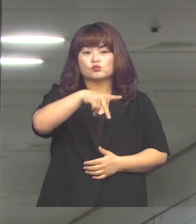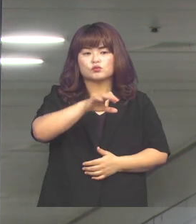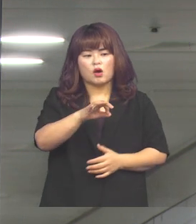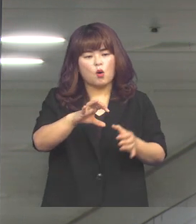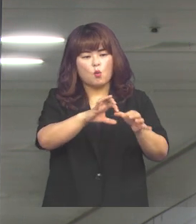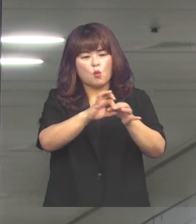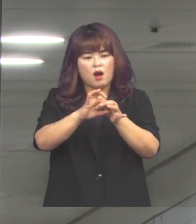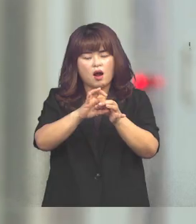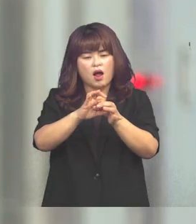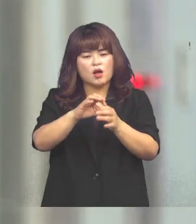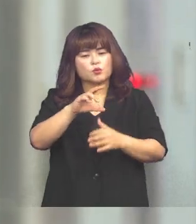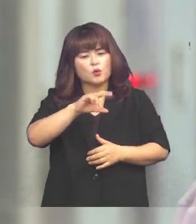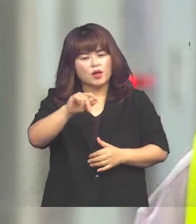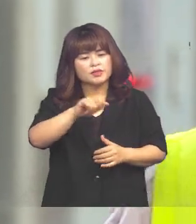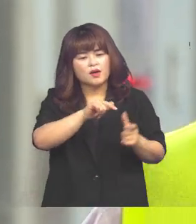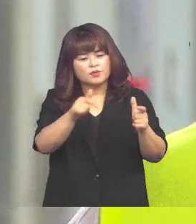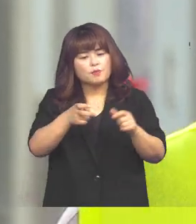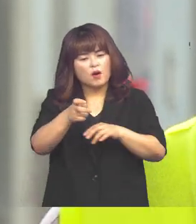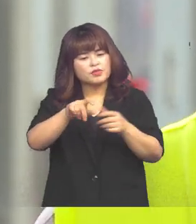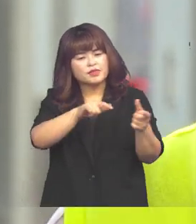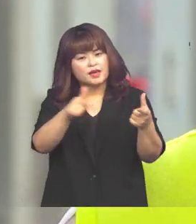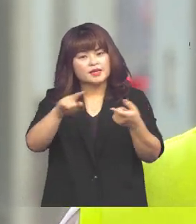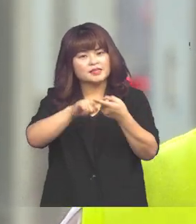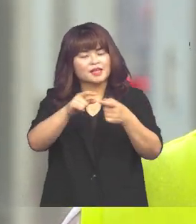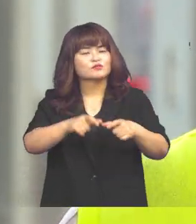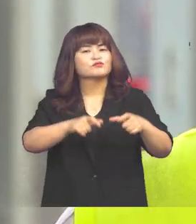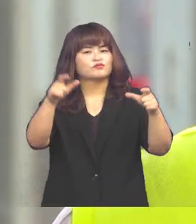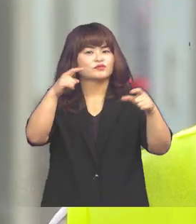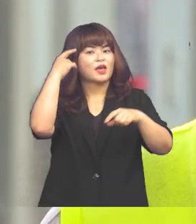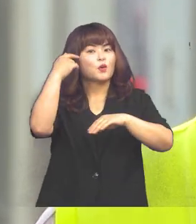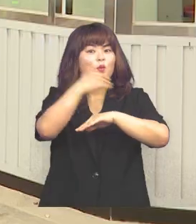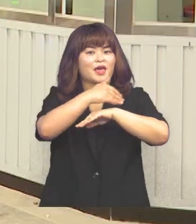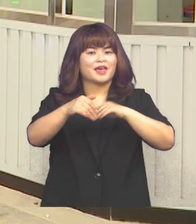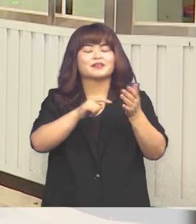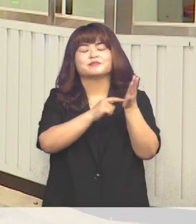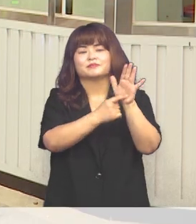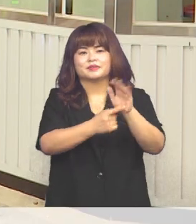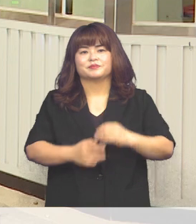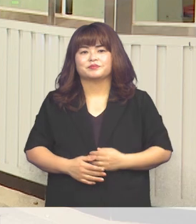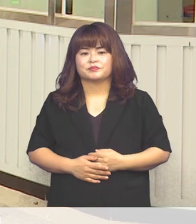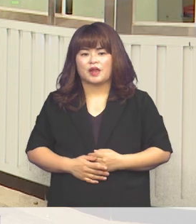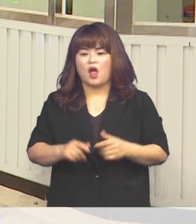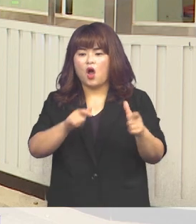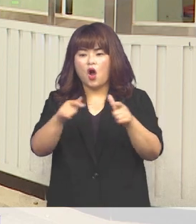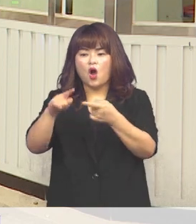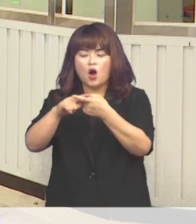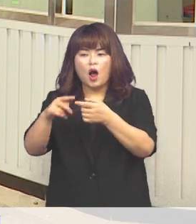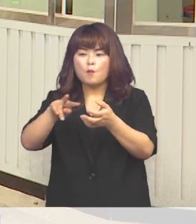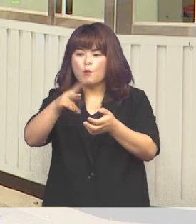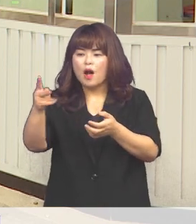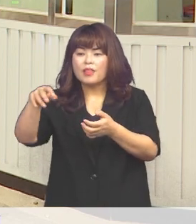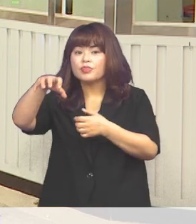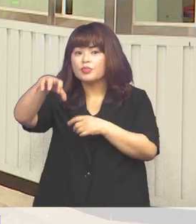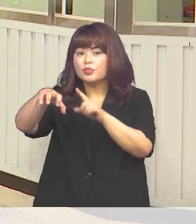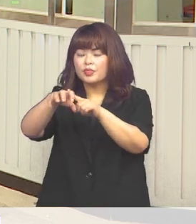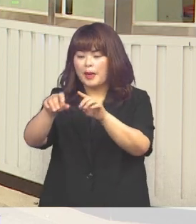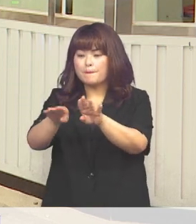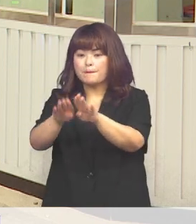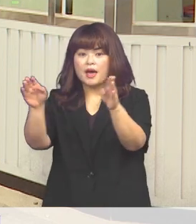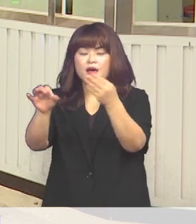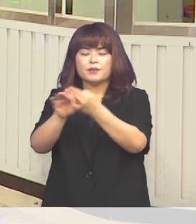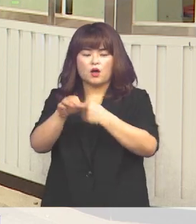일대 다양한 연계 교통망을 확충해 나갈 것이라고 말했습니다. 복합 환승 시스템을 이용하게